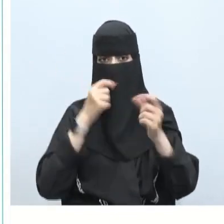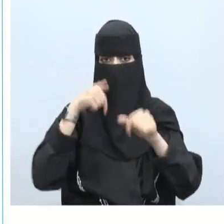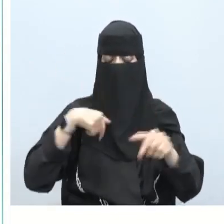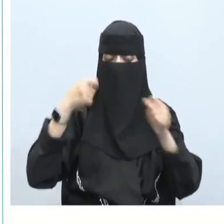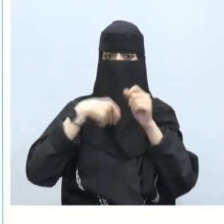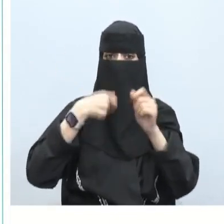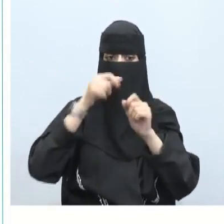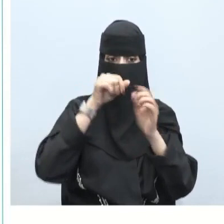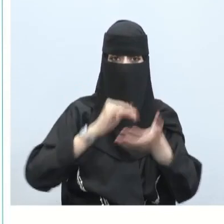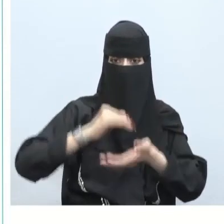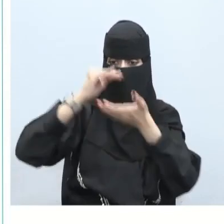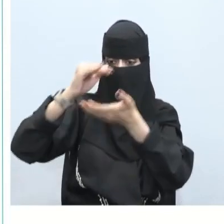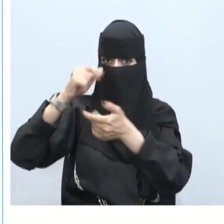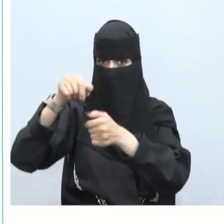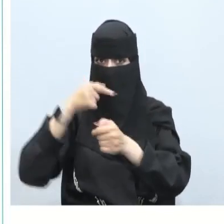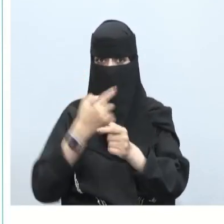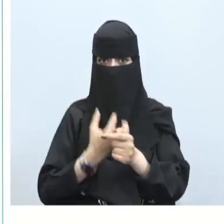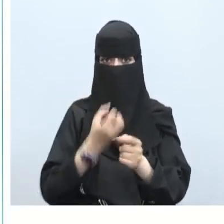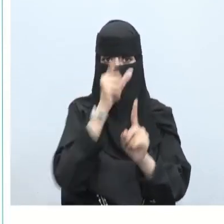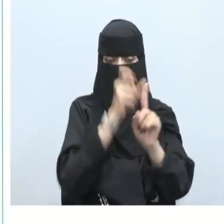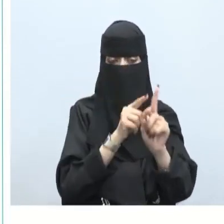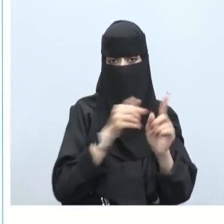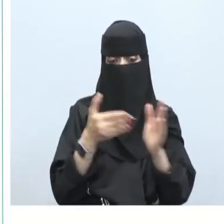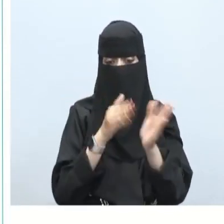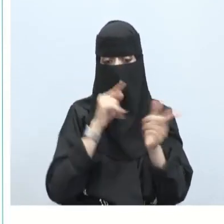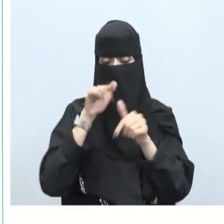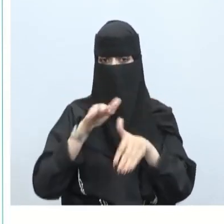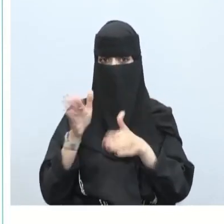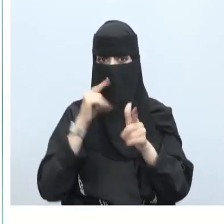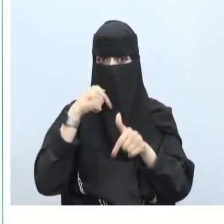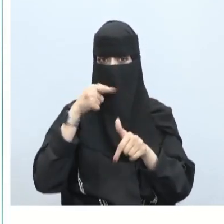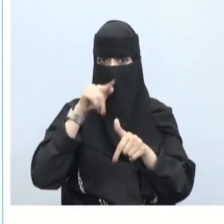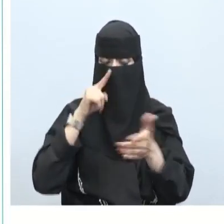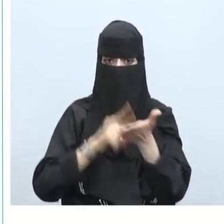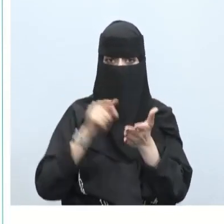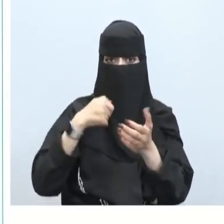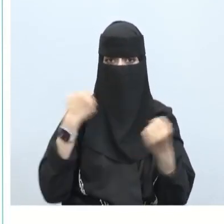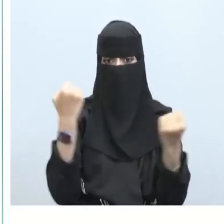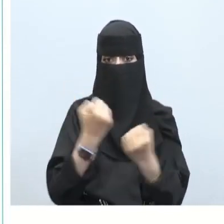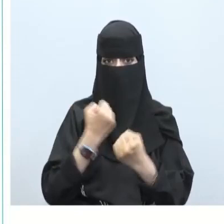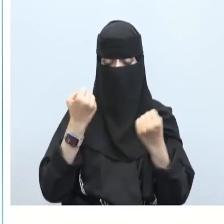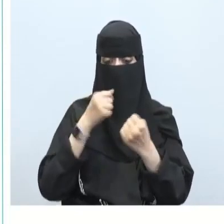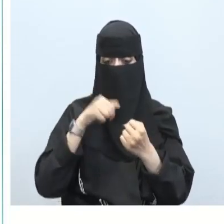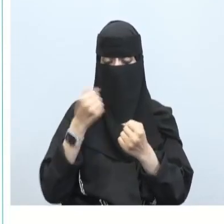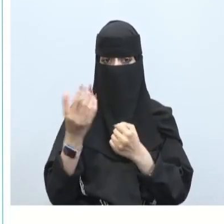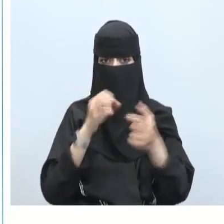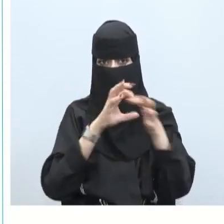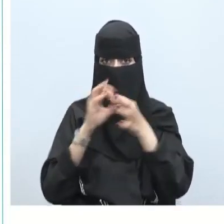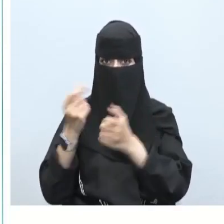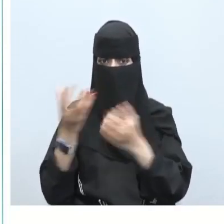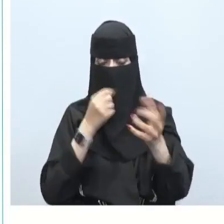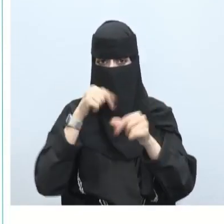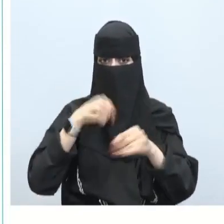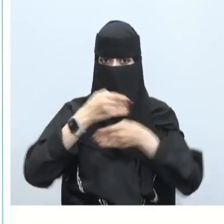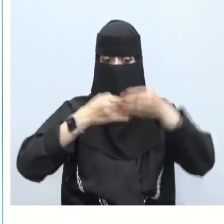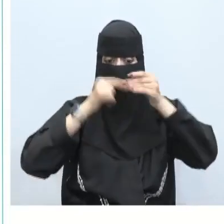التي يلمسها المستهلك النهائي لذلك ذكرنا ان نشاطات ثلاس امداد لابد ان تبنى بشكل صحيح